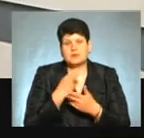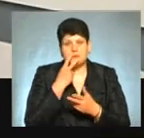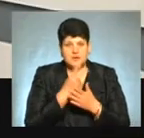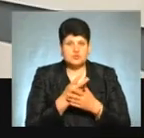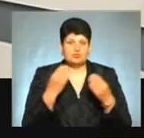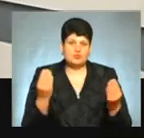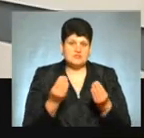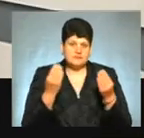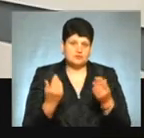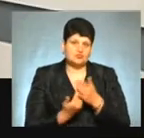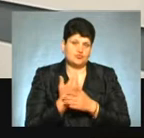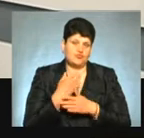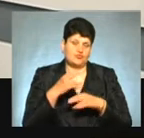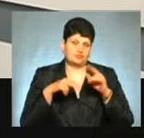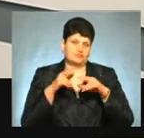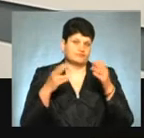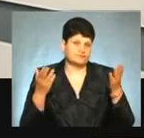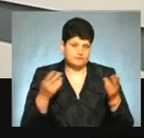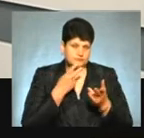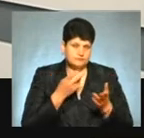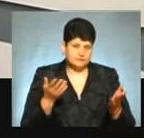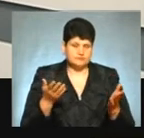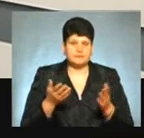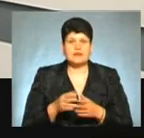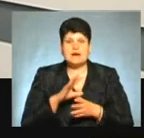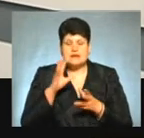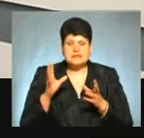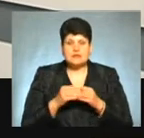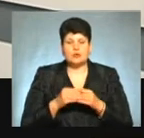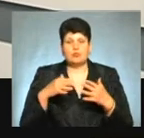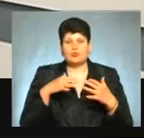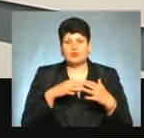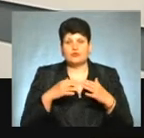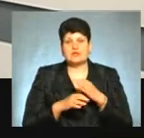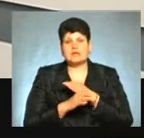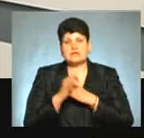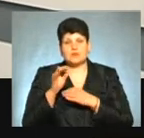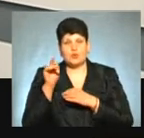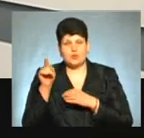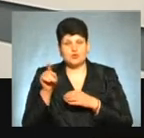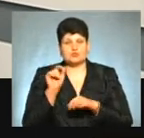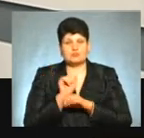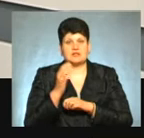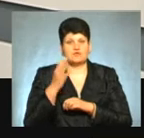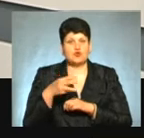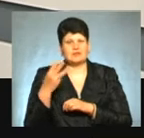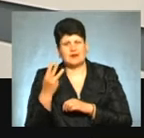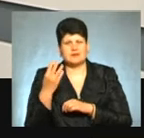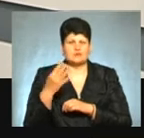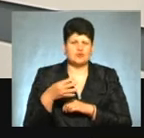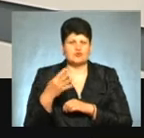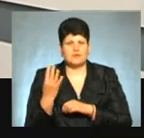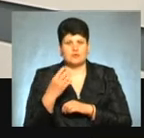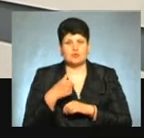повоєнну архітектуру. Ось на загал, що ще було? Бойові дії на сході все-таки припинилися в 43-му,